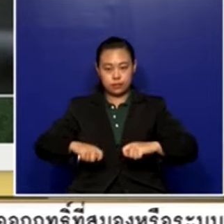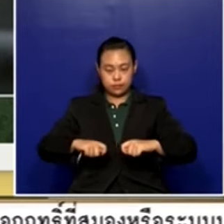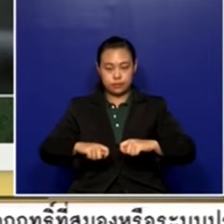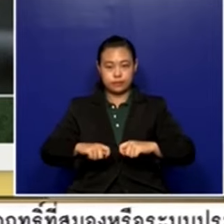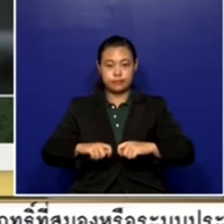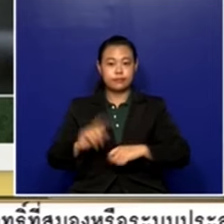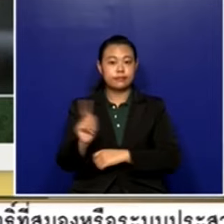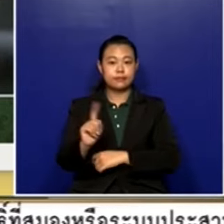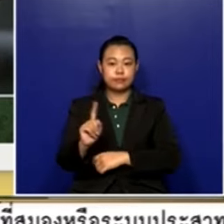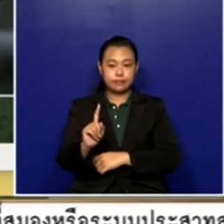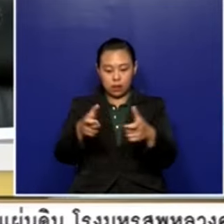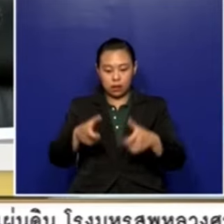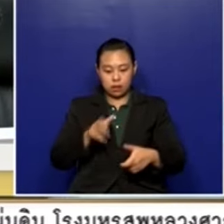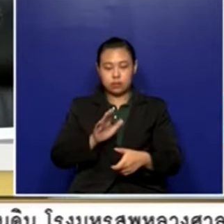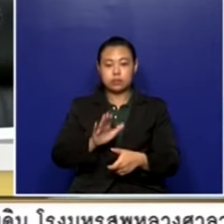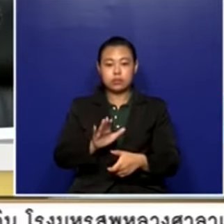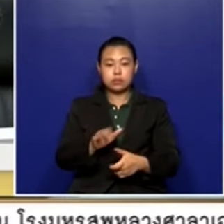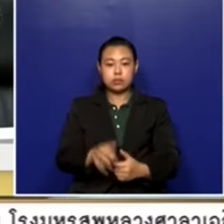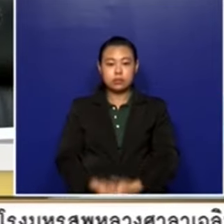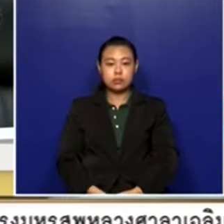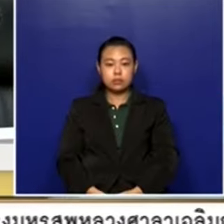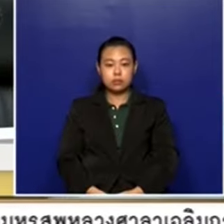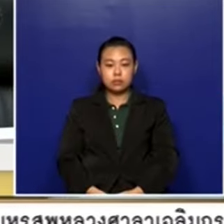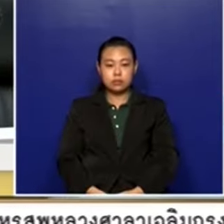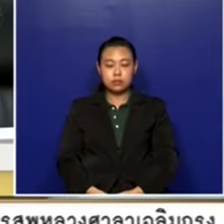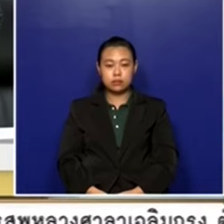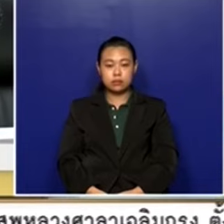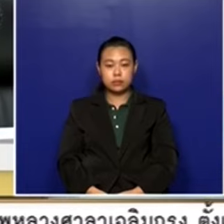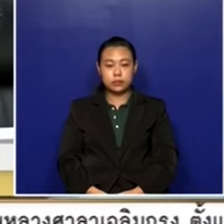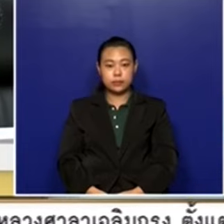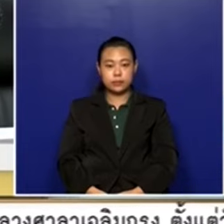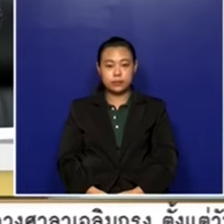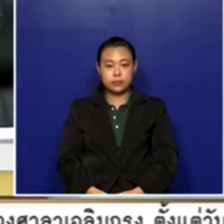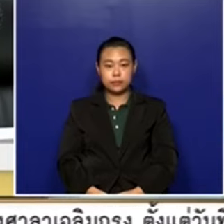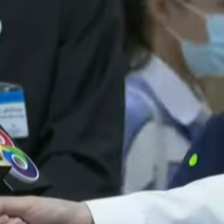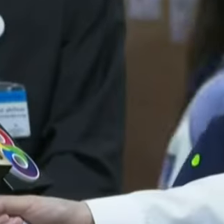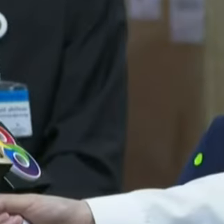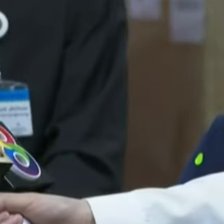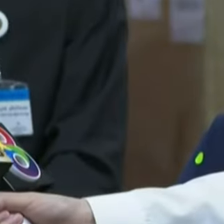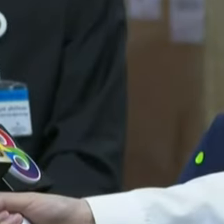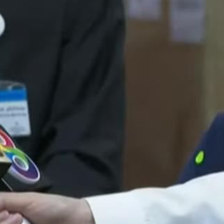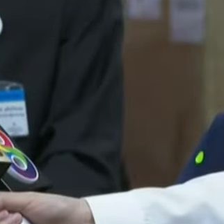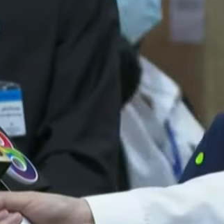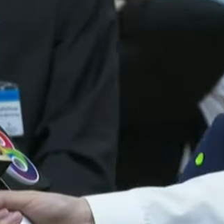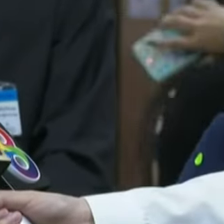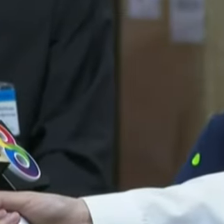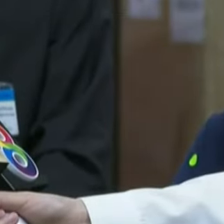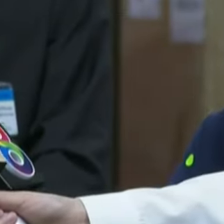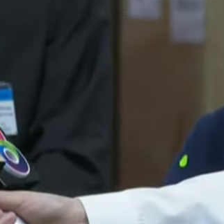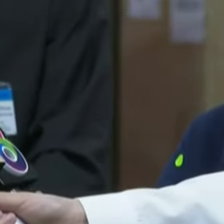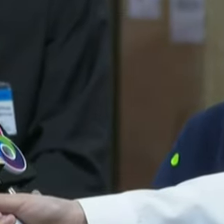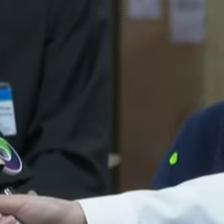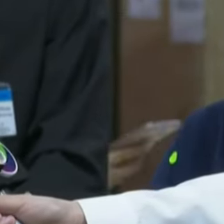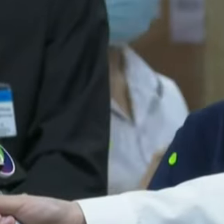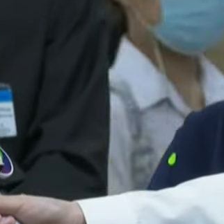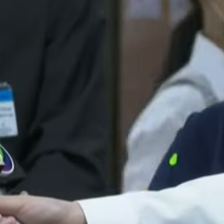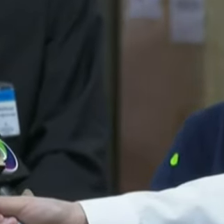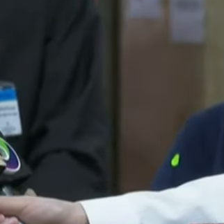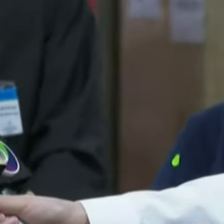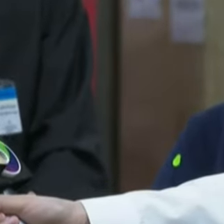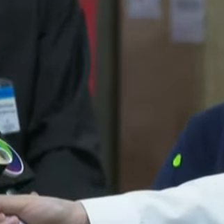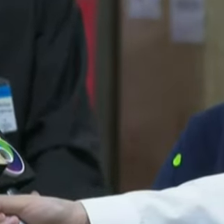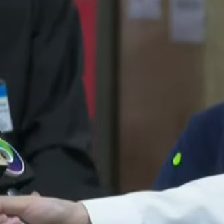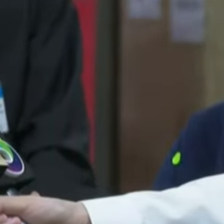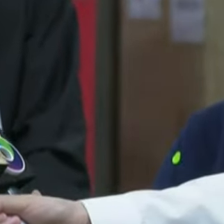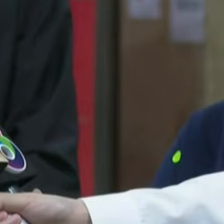การอภิปรายไม่ราบรื่นค่ะวันนี้คุณชวนก็บอกว่าเป็นเรื่องที่ทุกฝ่ายเนี่ยต้องรับผิดชอบร่วมกันนะไอ้ครับคุณชนบอก